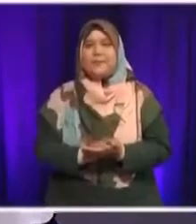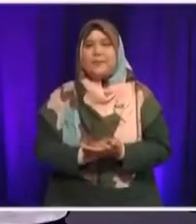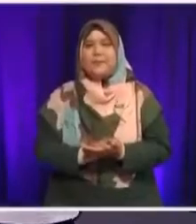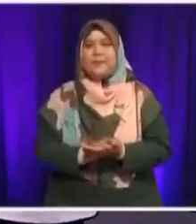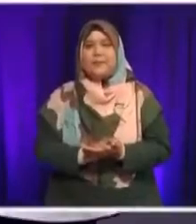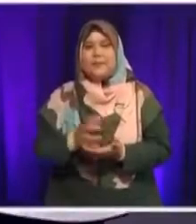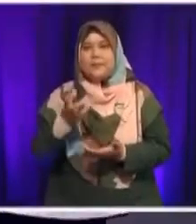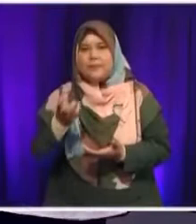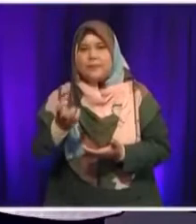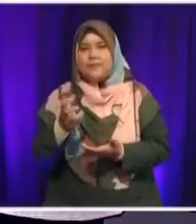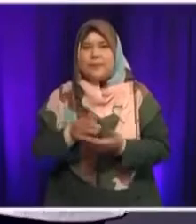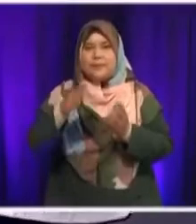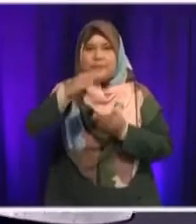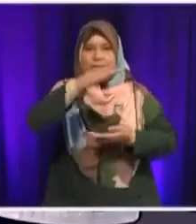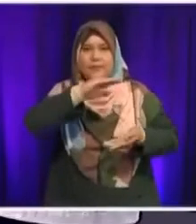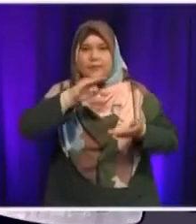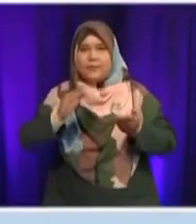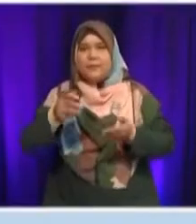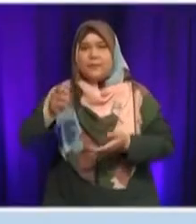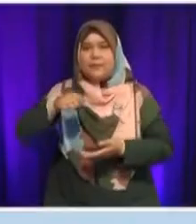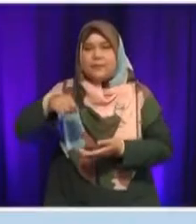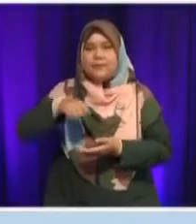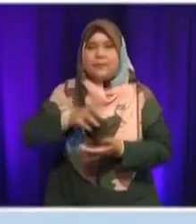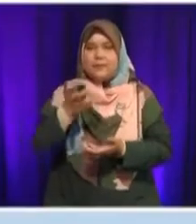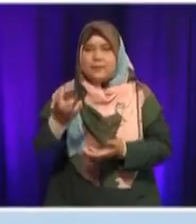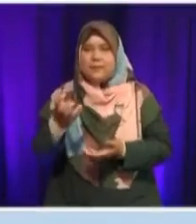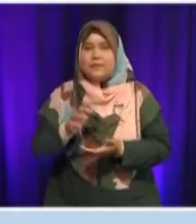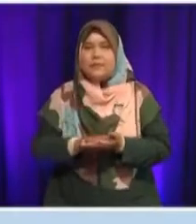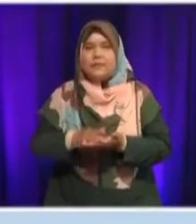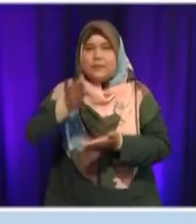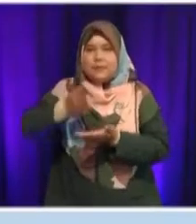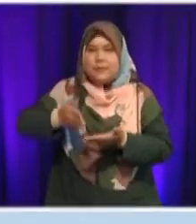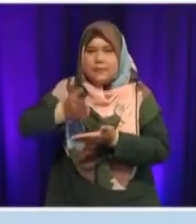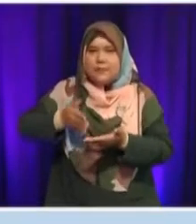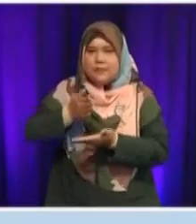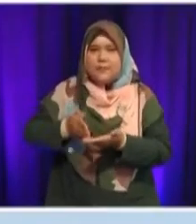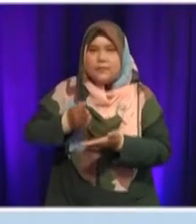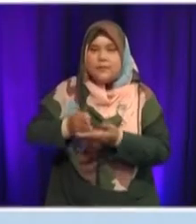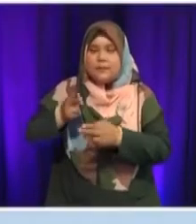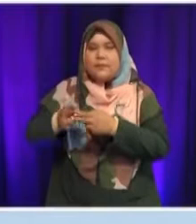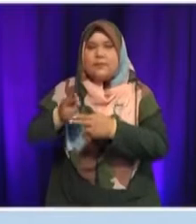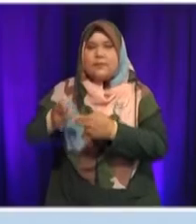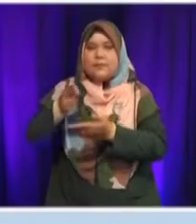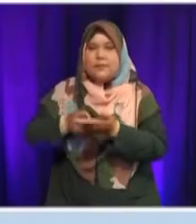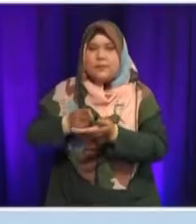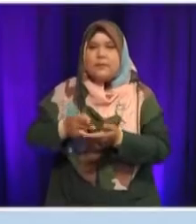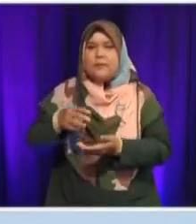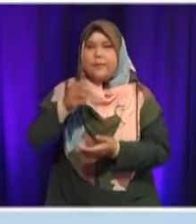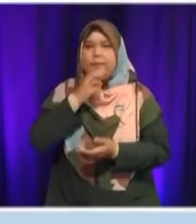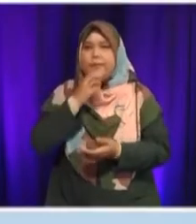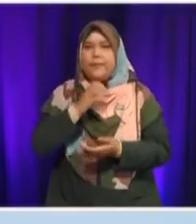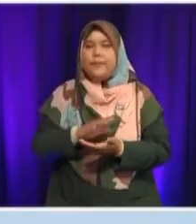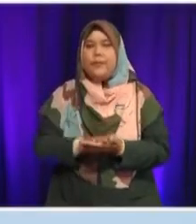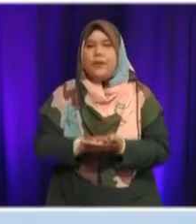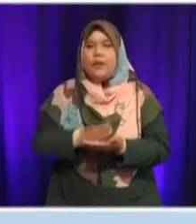mengeraskan coklat pisau Oke pisau tuh untuk meracik lah joget bagi dia cepat mencari Oke Papa